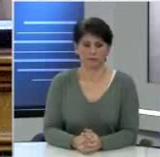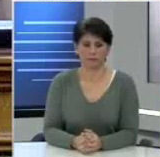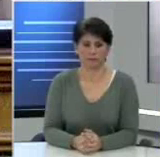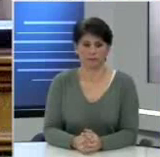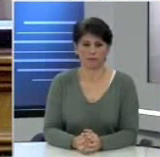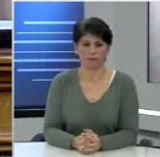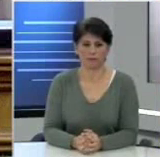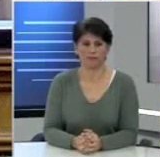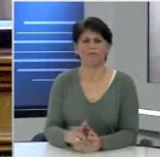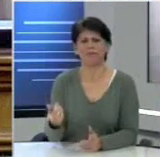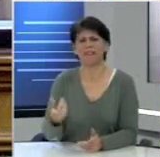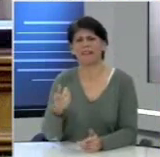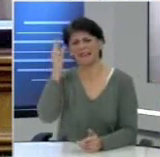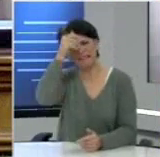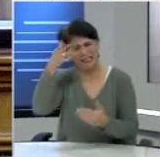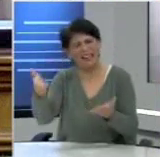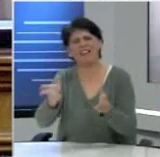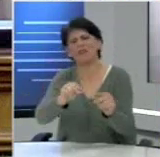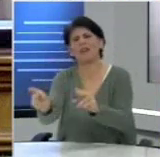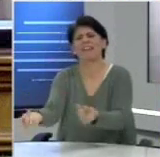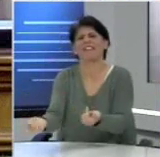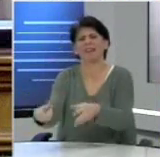Και στα Τρίκαλα, τα ίδια έχουμε όμως.